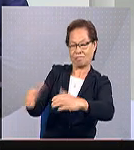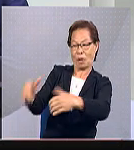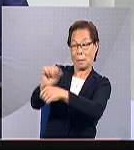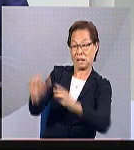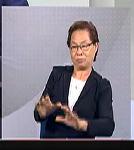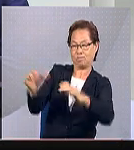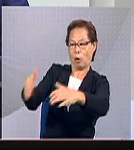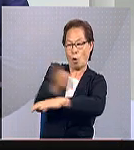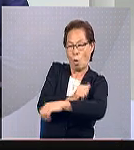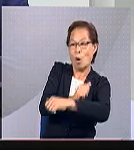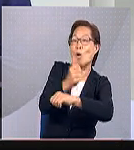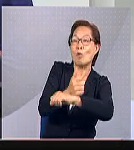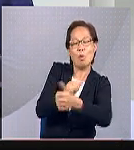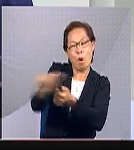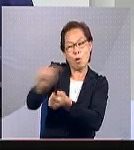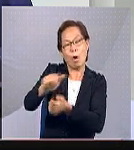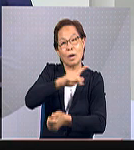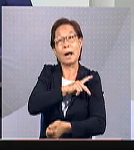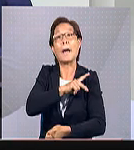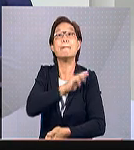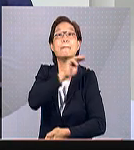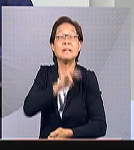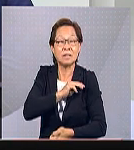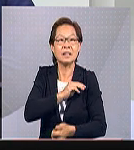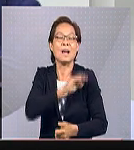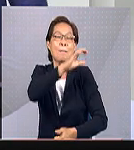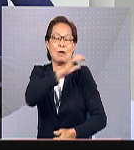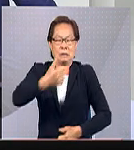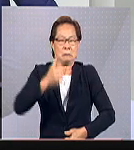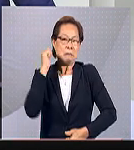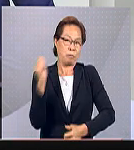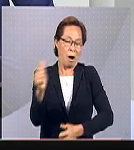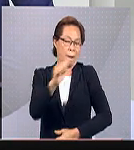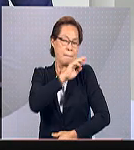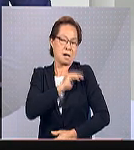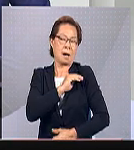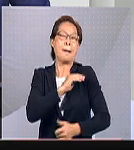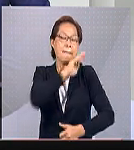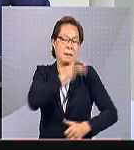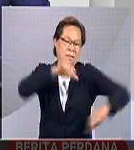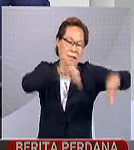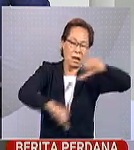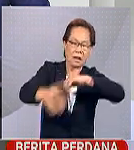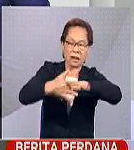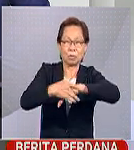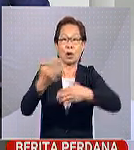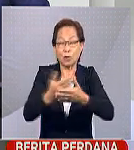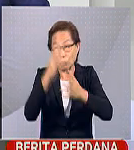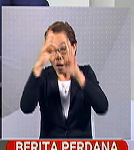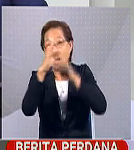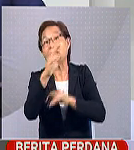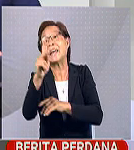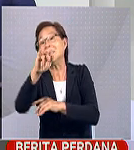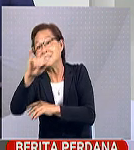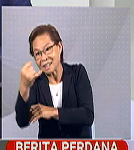itu telah diluluskan Kabinet dengan pengerusi bersama adalah beliau sendiri dan Menteri Sains, Teknologi dan Inovasi Khairi Jamaluddin.